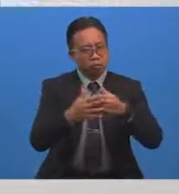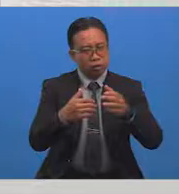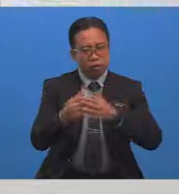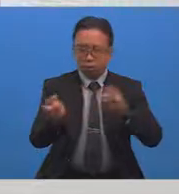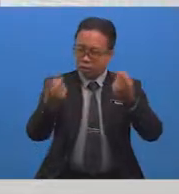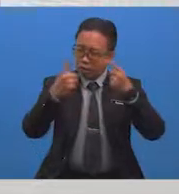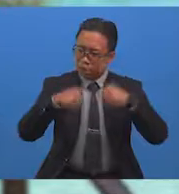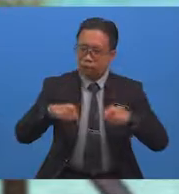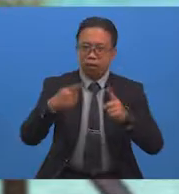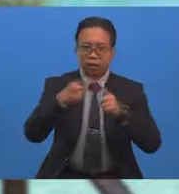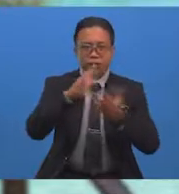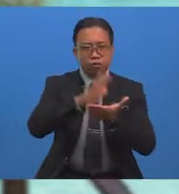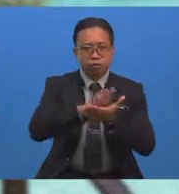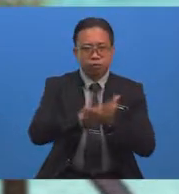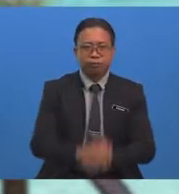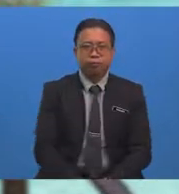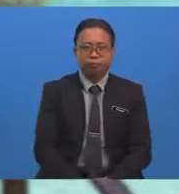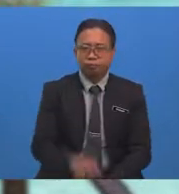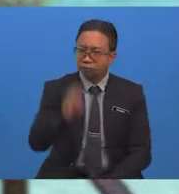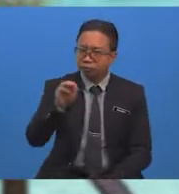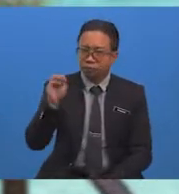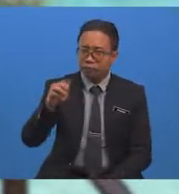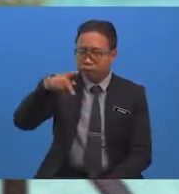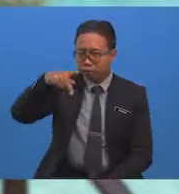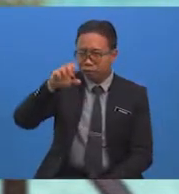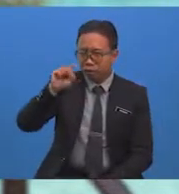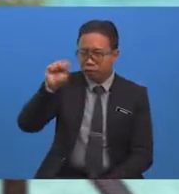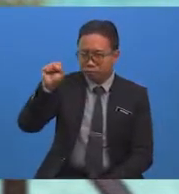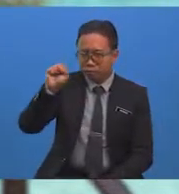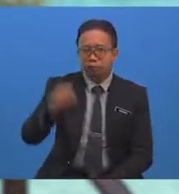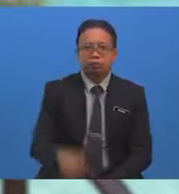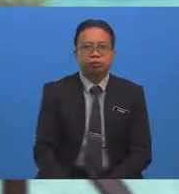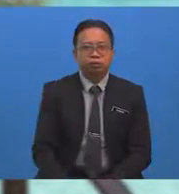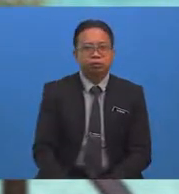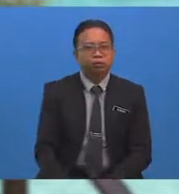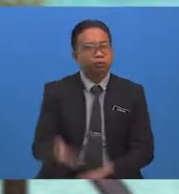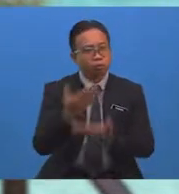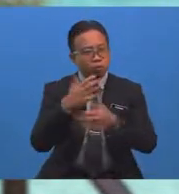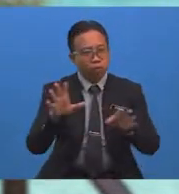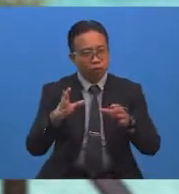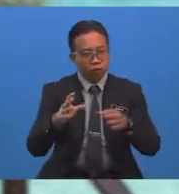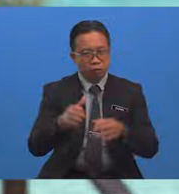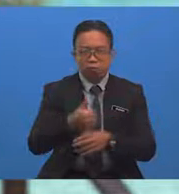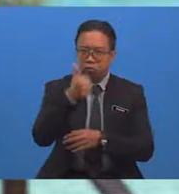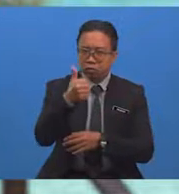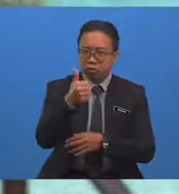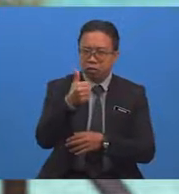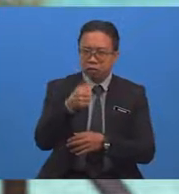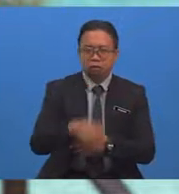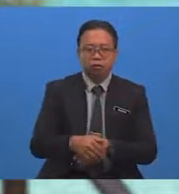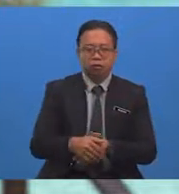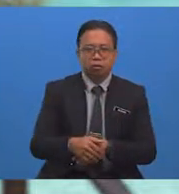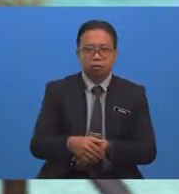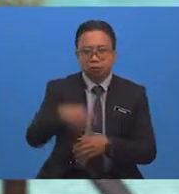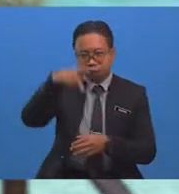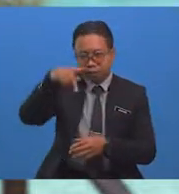kesekolah murid-murid pusat sumber FTV dan Rider funny telah memenangi Anugerah pusat